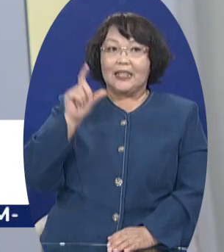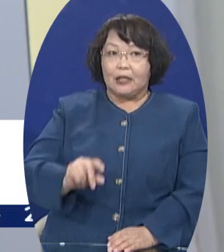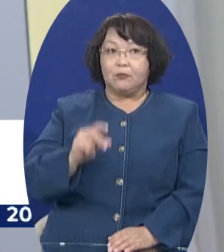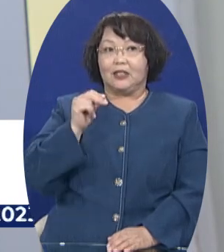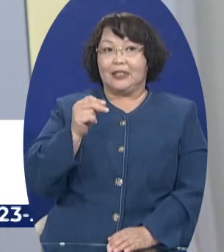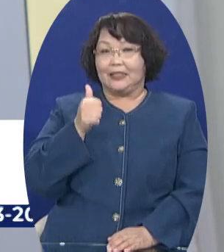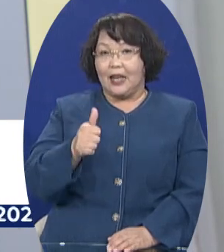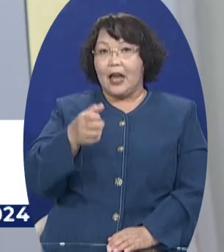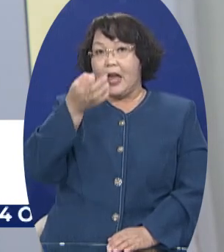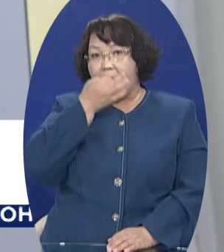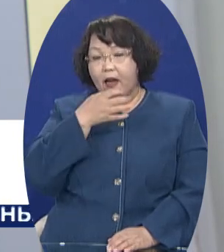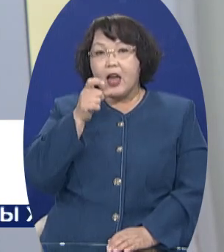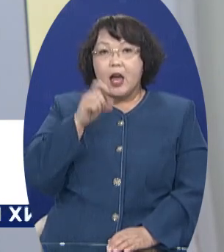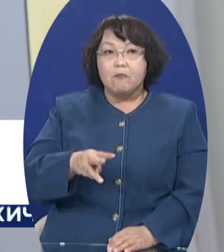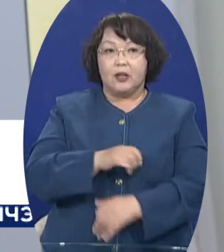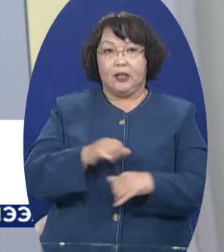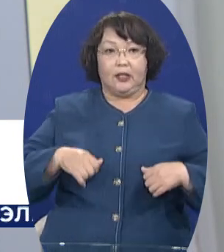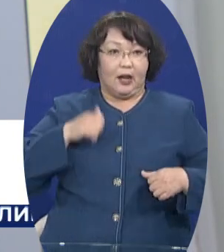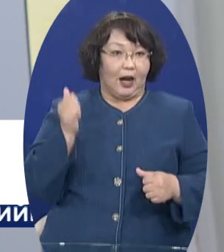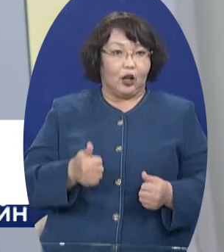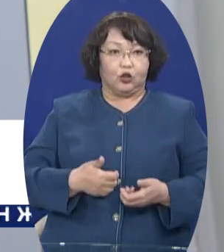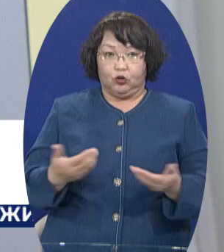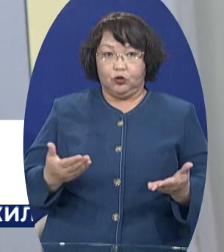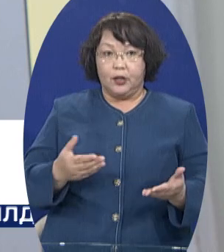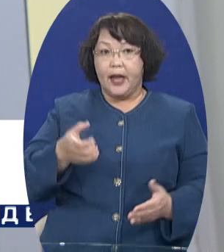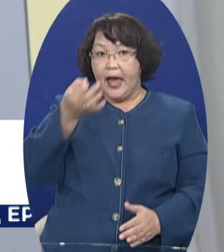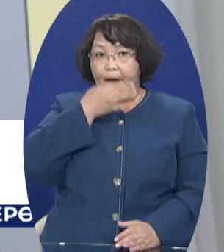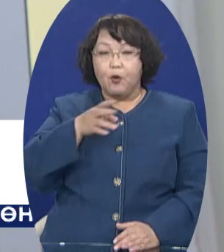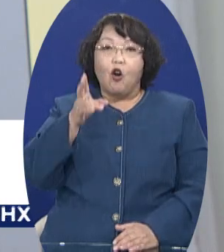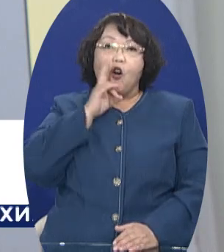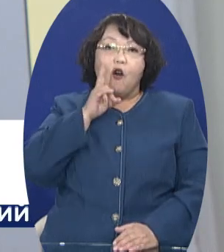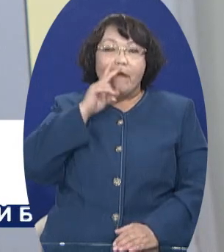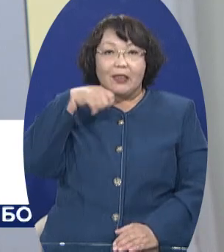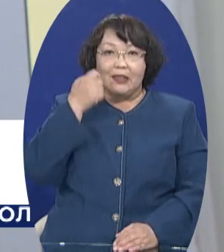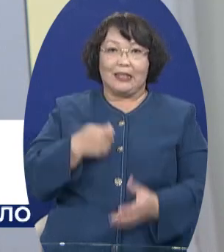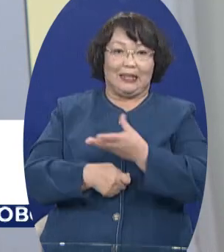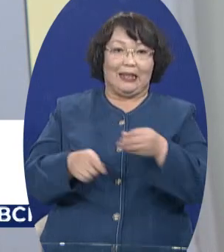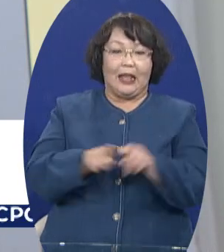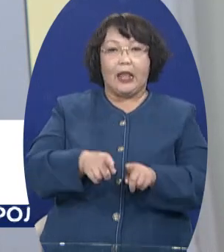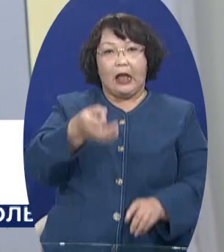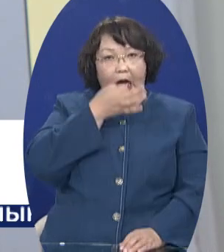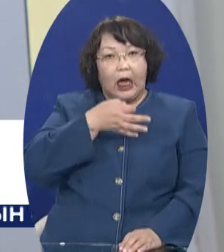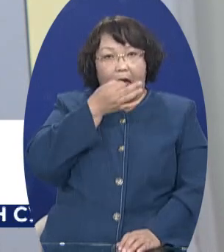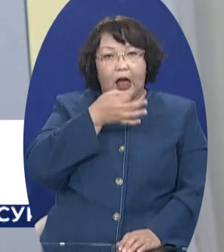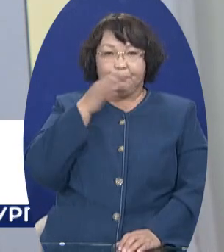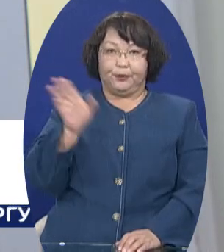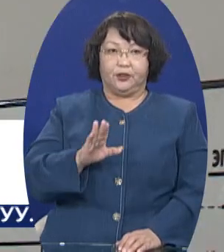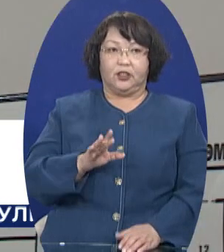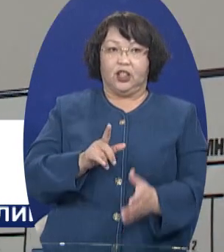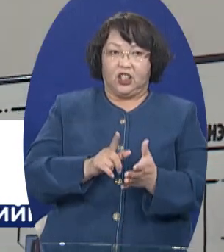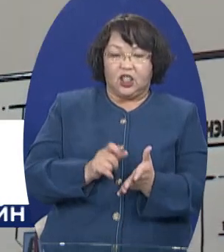эмээр иргэдээ бас хангах гэхдээ эмийг хоол шиг идэх биш яг хэрэгцээтэй байх энэ тал дээр бас өөрчлөлтүүд хийхээр ажиллаж